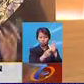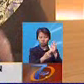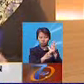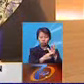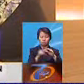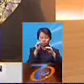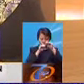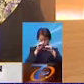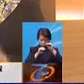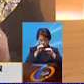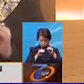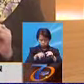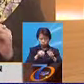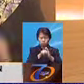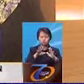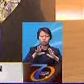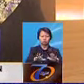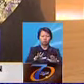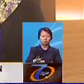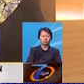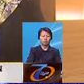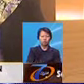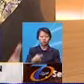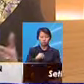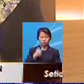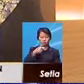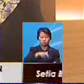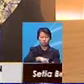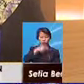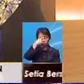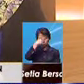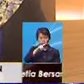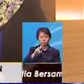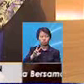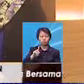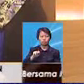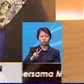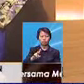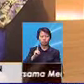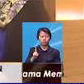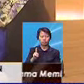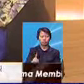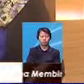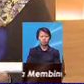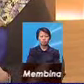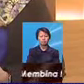bagi pindaan perlembagaan itu ditolak. Warus Maramli melaporkan untuk Berita TV1.